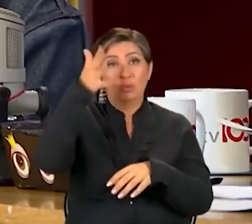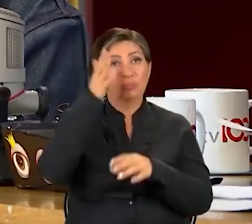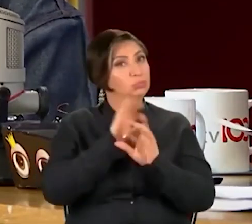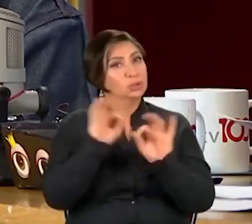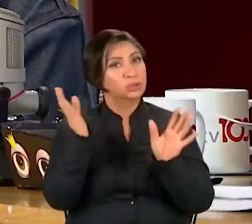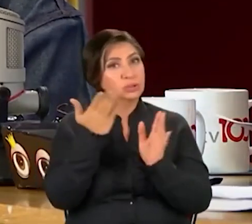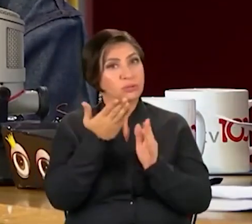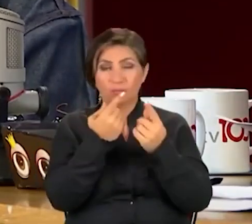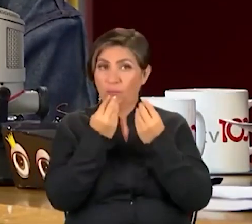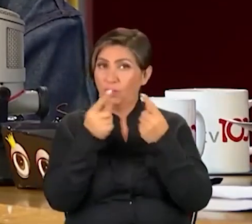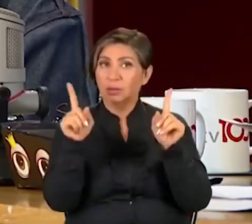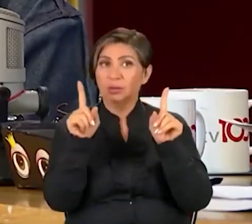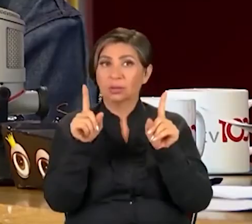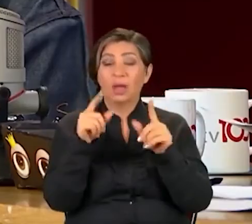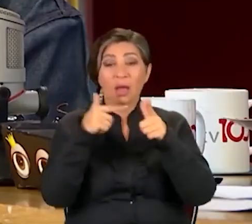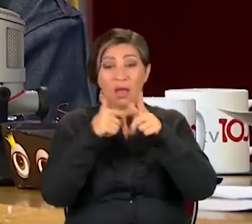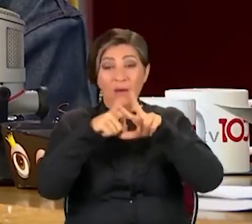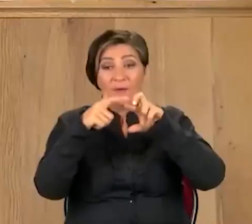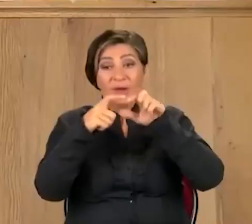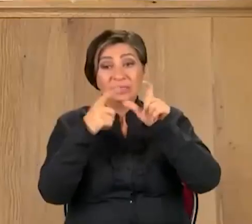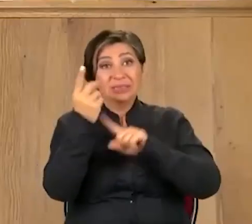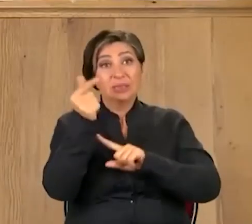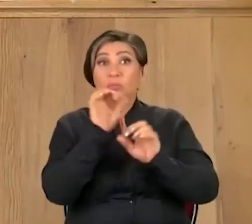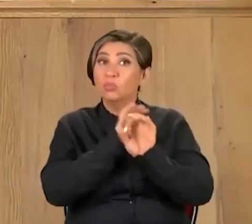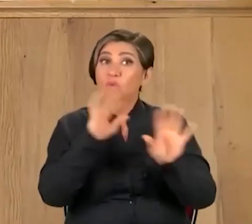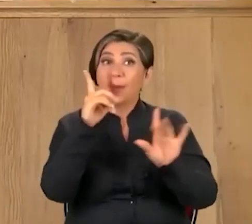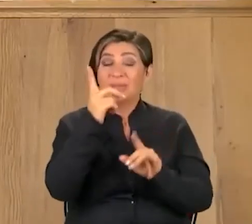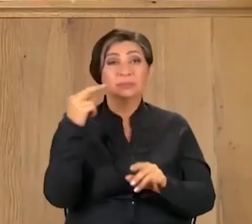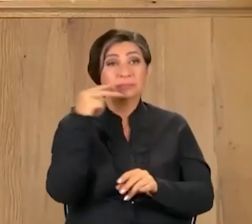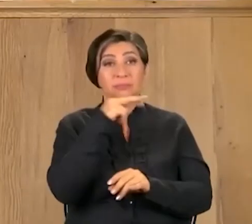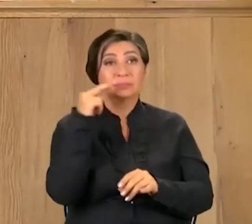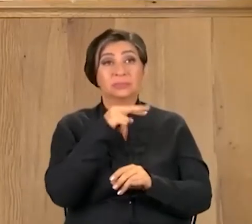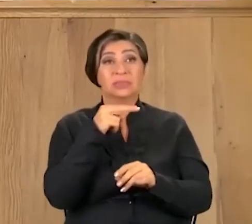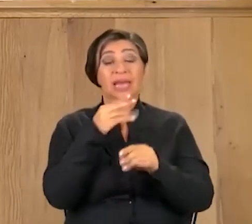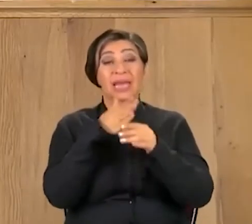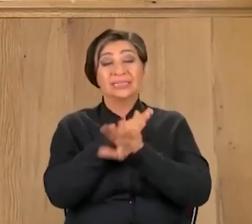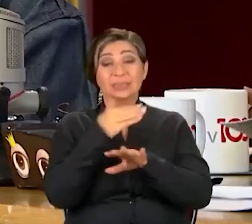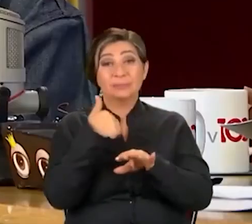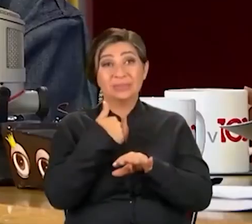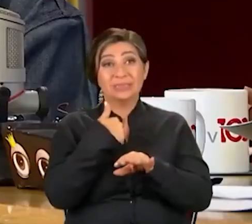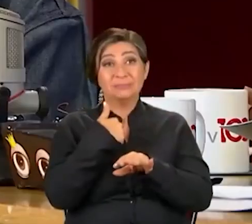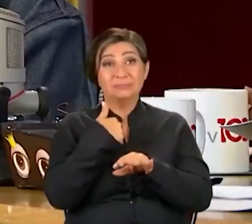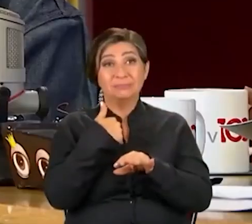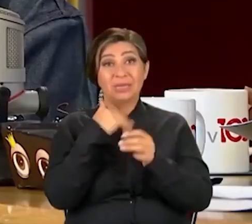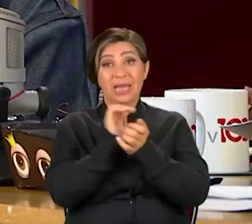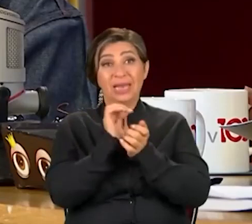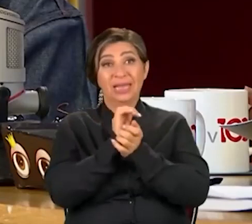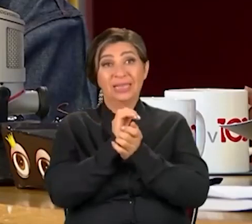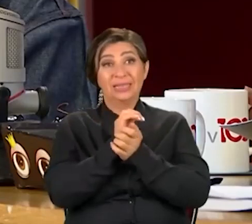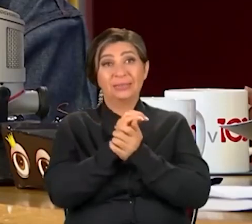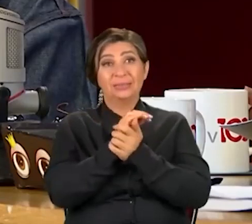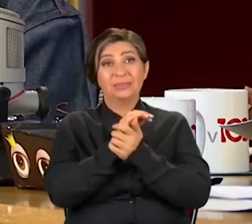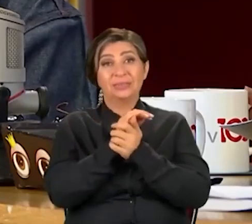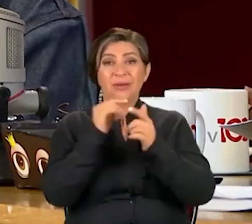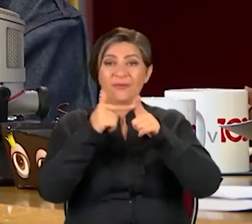Müthiş, müthiş. Özellikle Farsi. Farsi mükemmel bir lisan. Farsi esasında bizimkiler Dari,